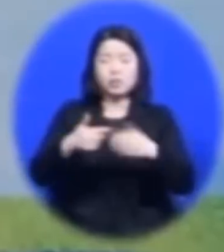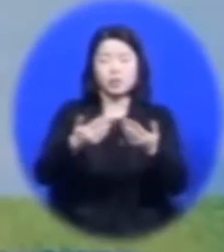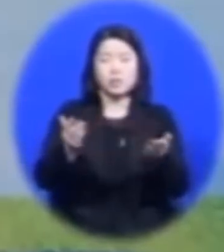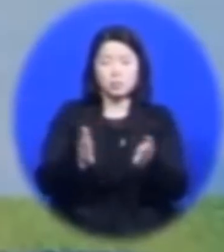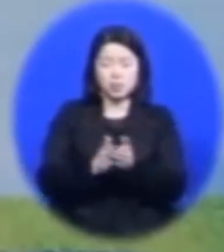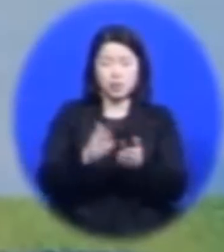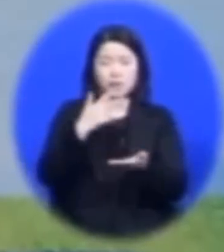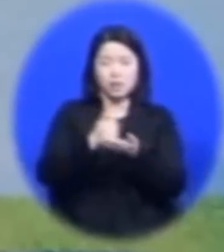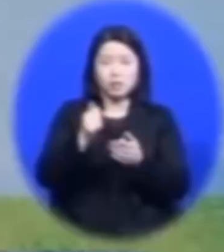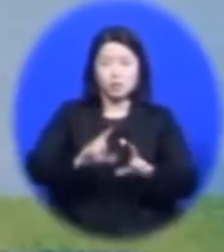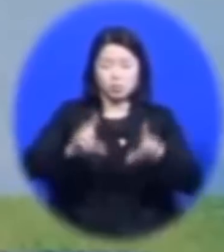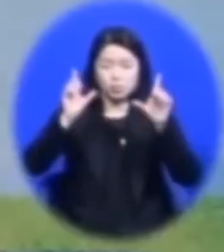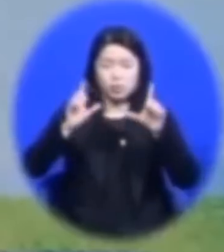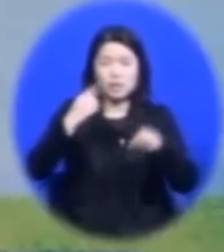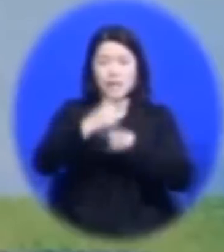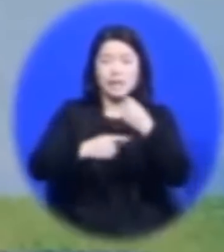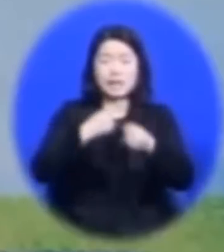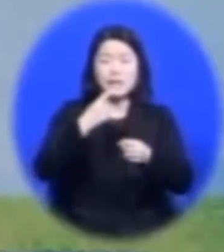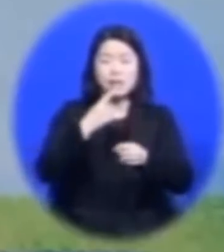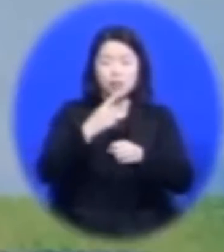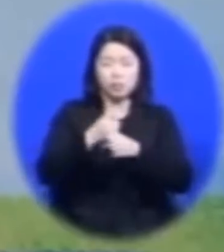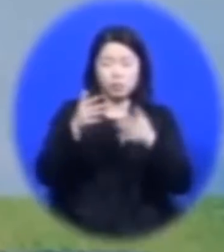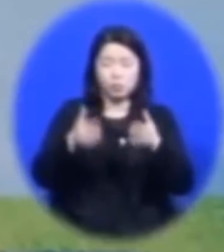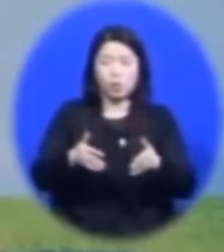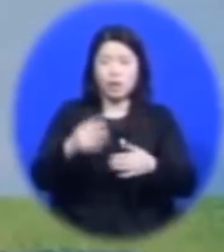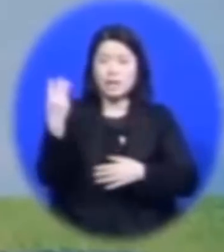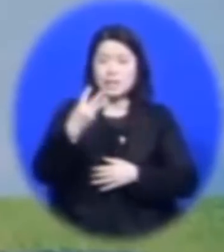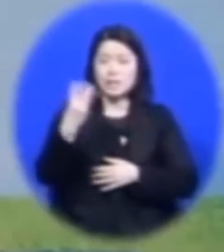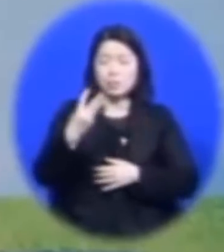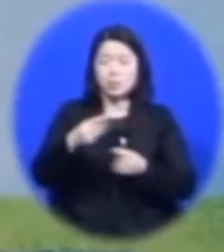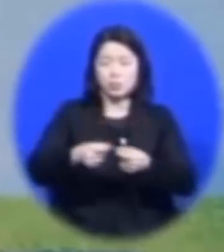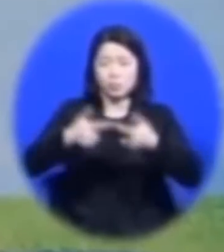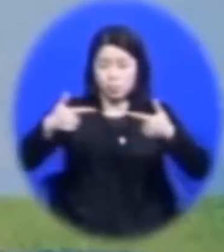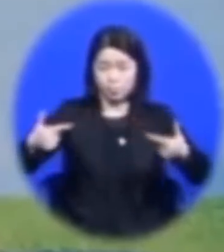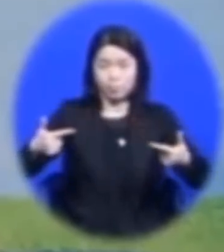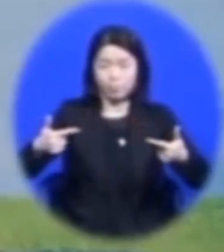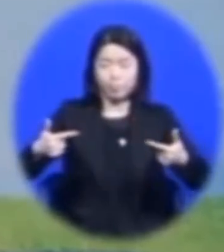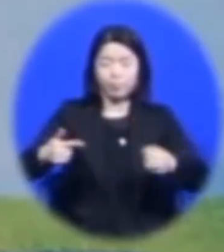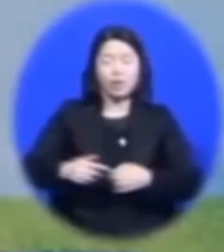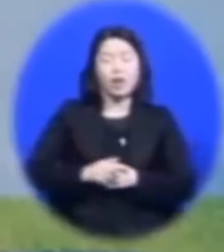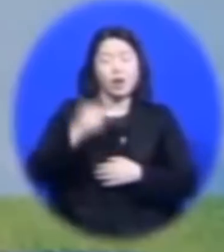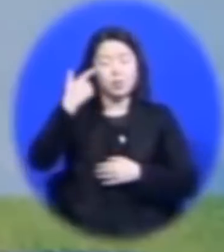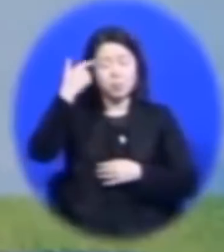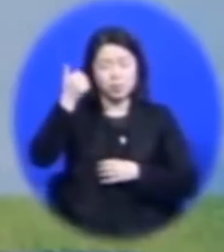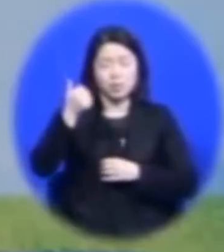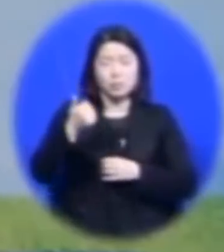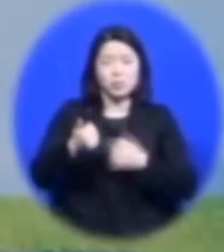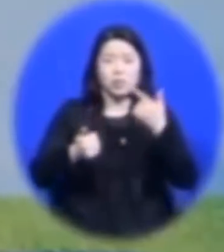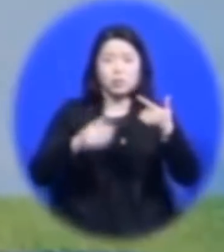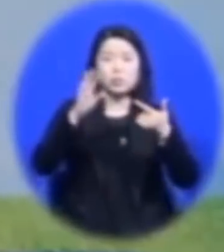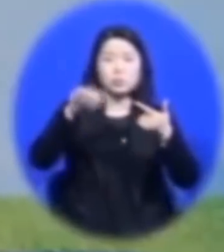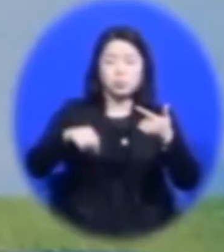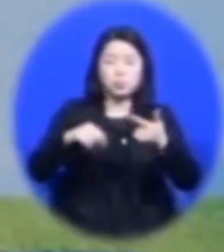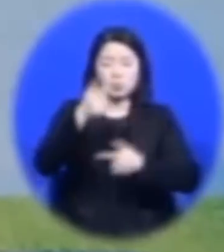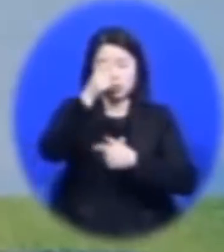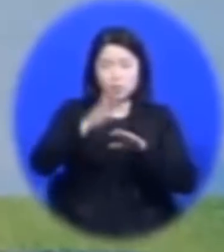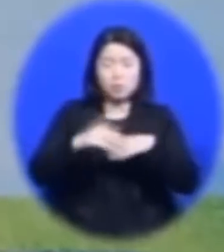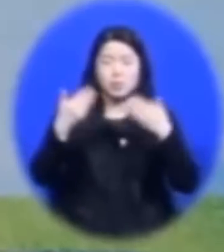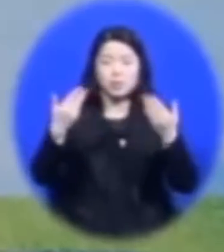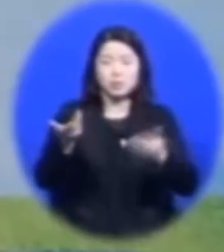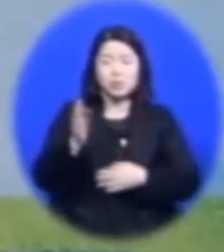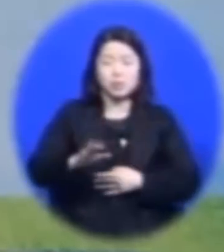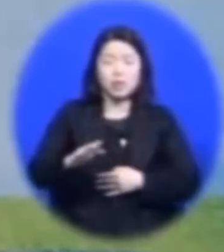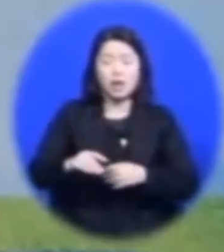주일 출석이 논의 일 년 만에 3000명이 됐습니다 장로님들이 목사님 육부의 예배를 드리는데 한 번만